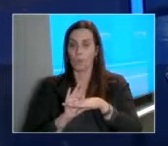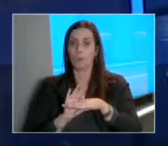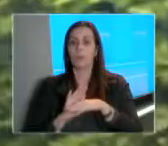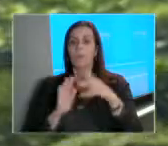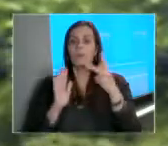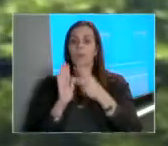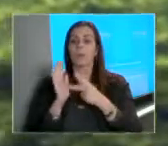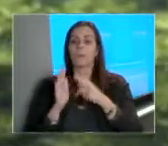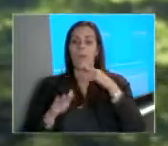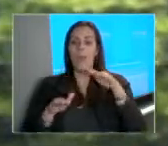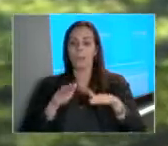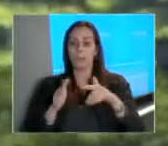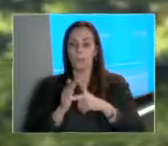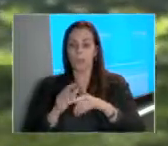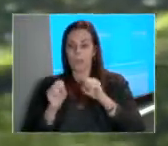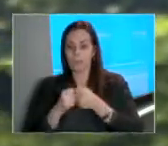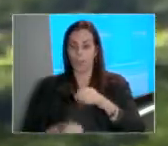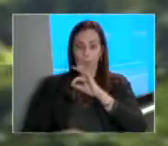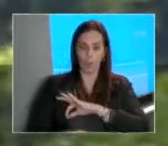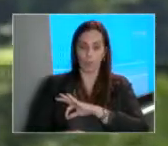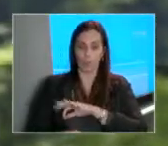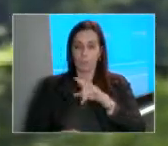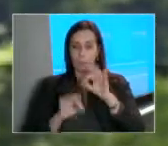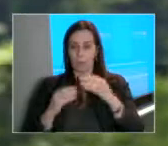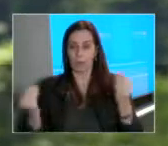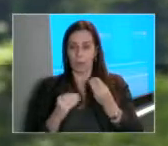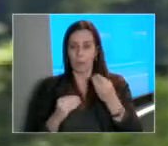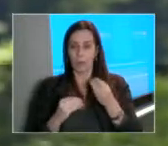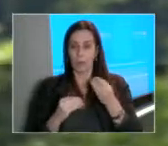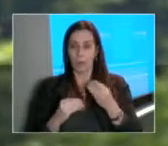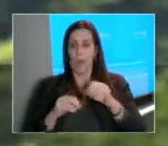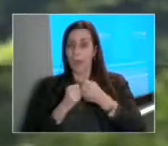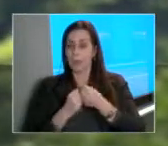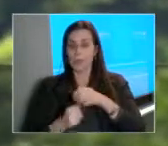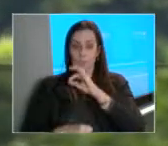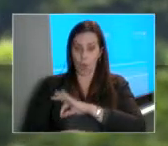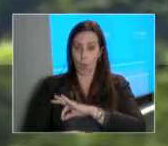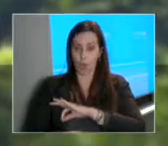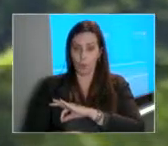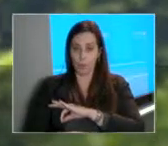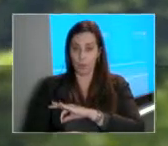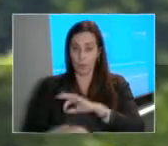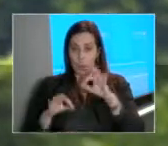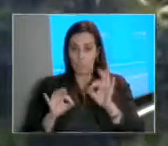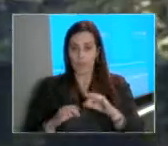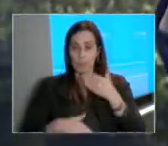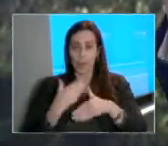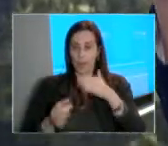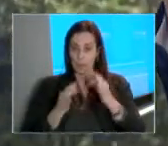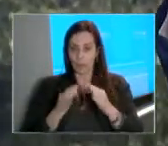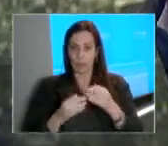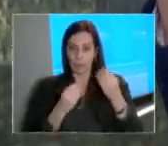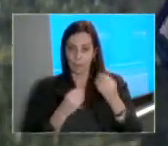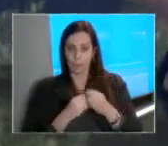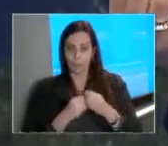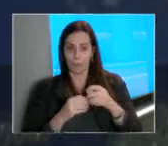הקריטריונים, שמדבר על האיזון בין הנזק לתועלת. וזה בדיוק העניין. הנזק והתועלת מה, בעצם מההליך המשפטי... ראש